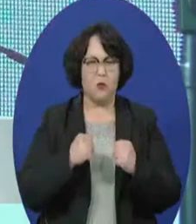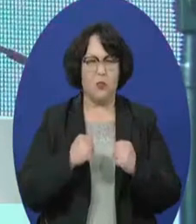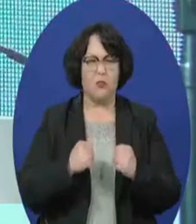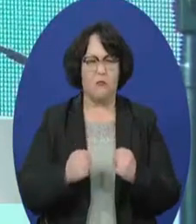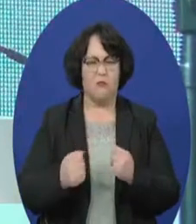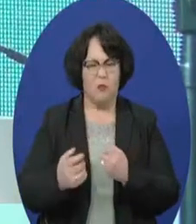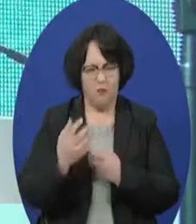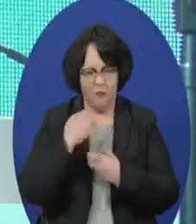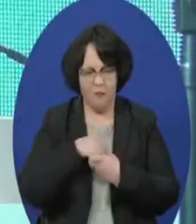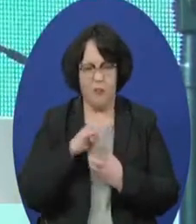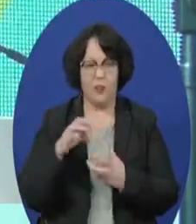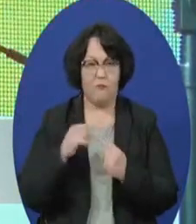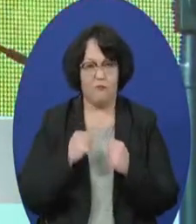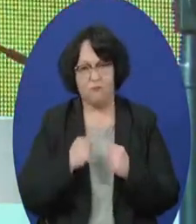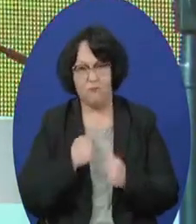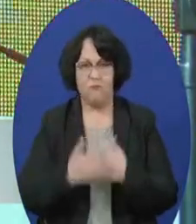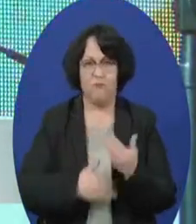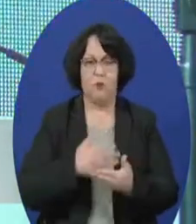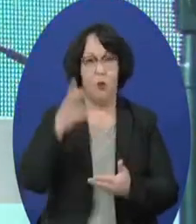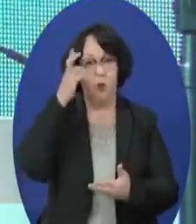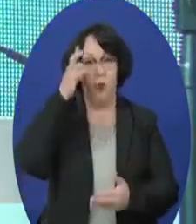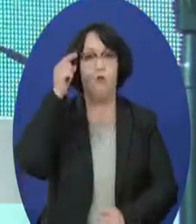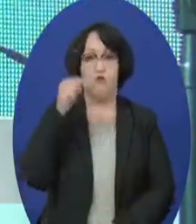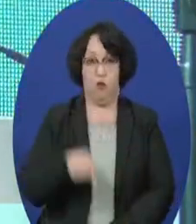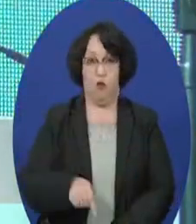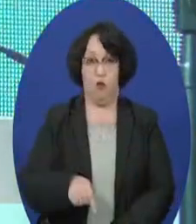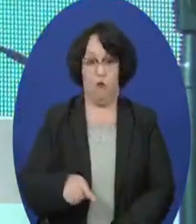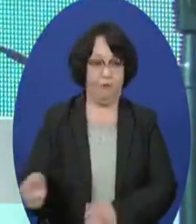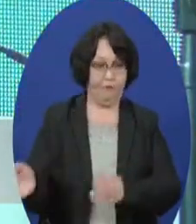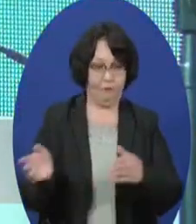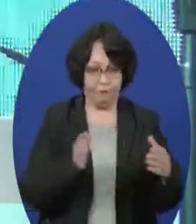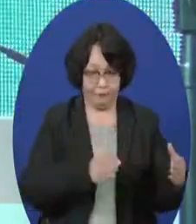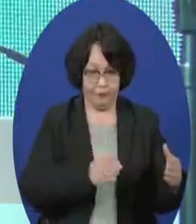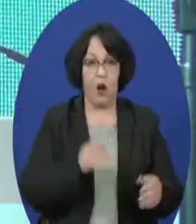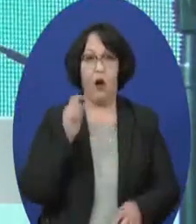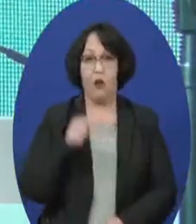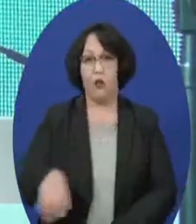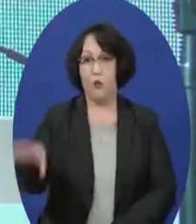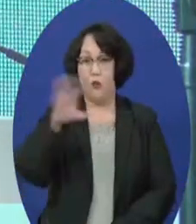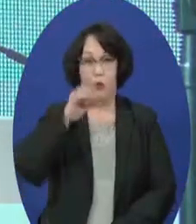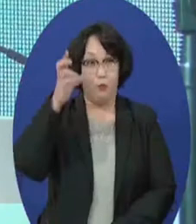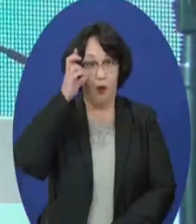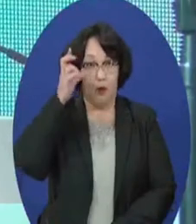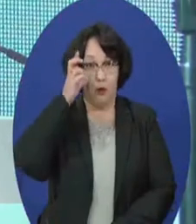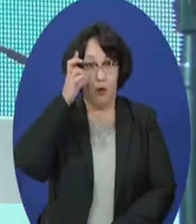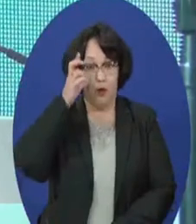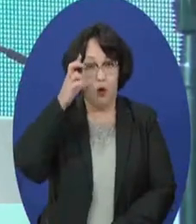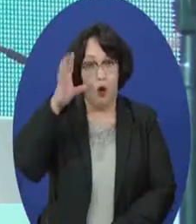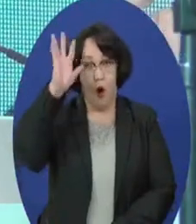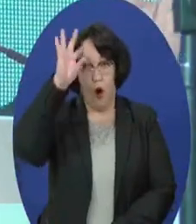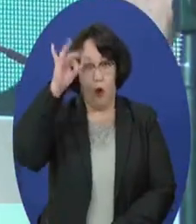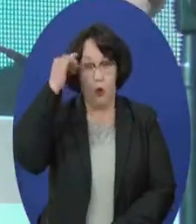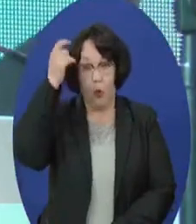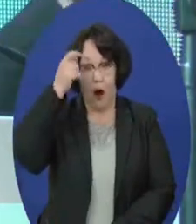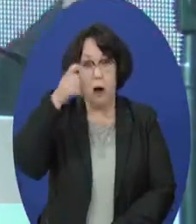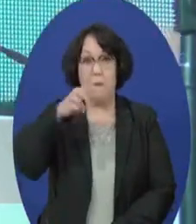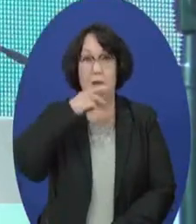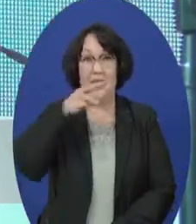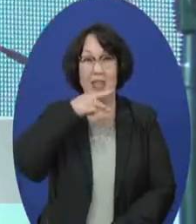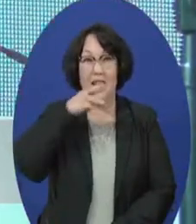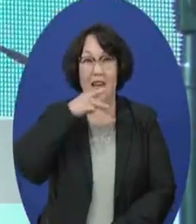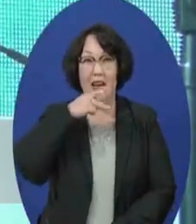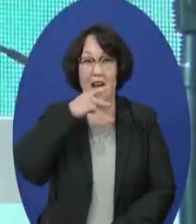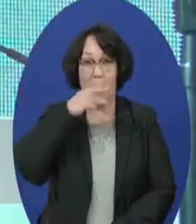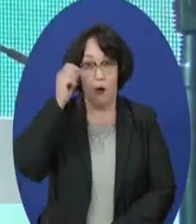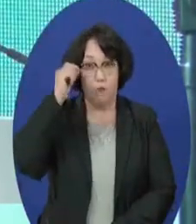амьдрахыг л боловсрол гэж хэлнэ. А гэтэл одоо бид боловсролыг бол хүний уурга тархи руу элдэн мэдээллээр